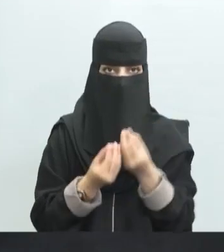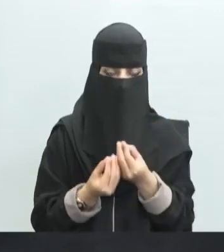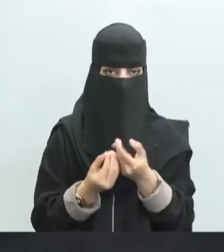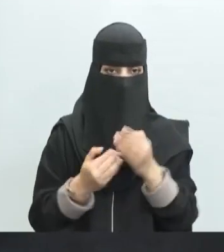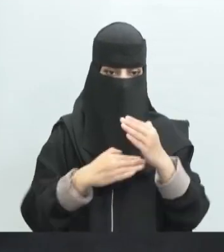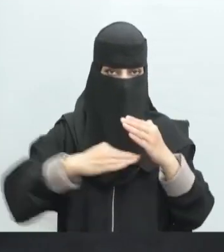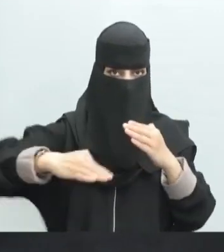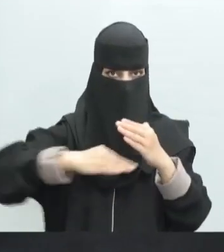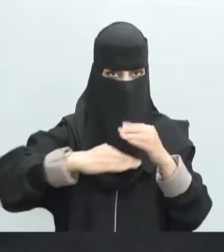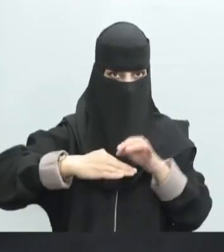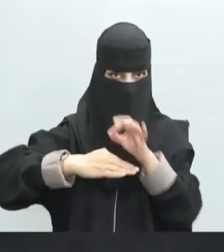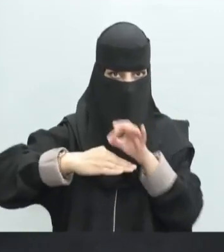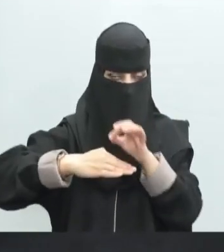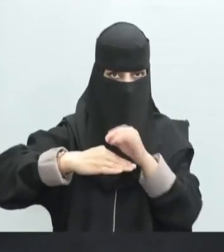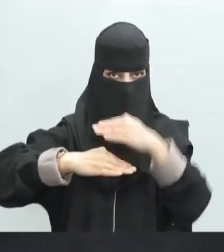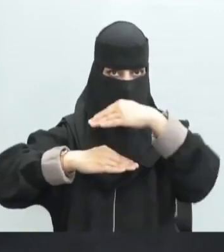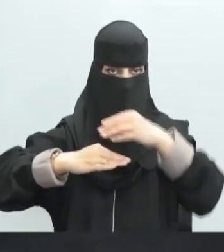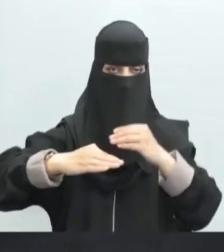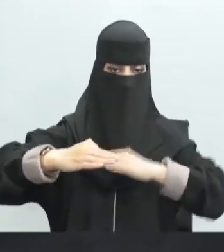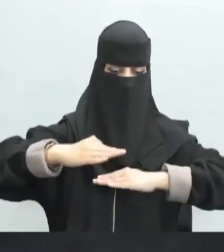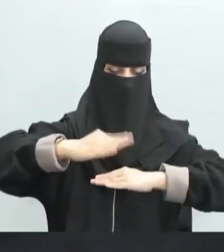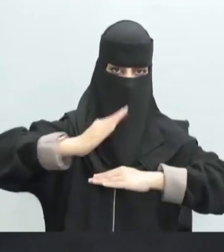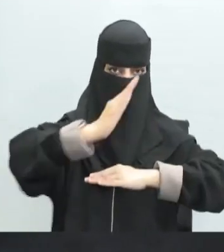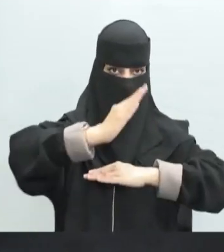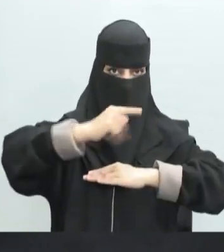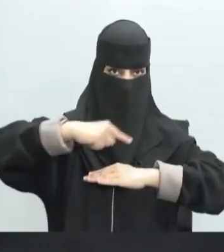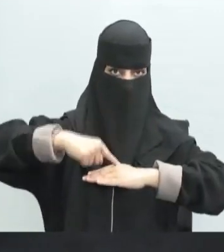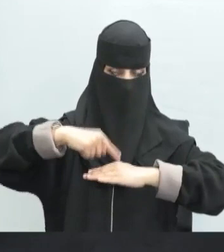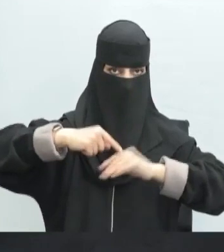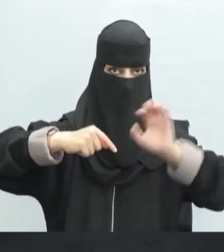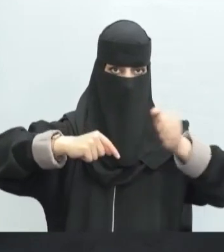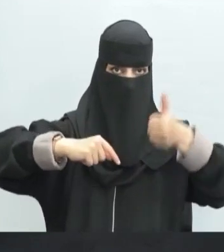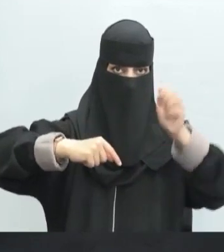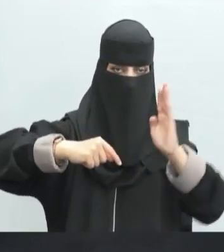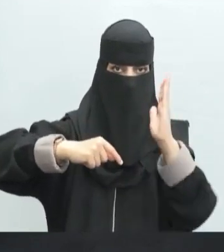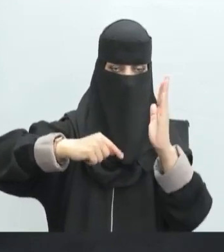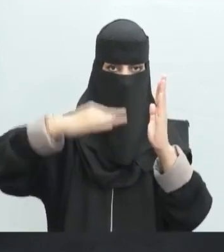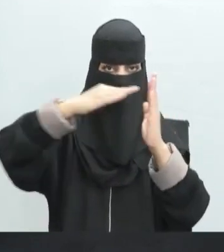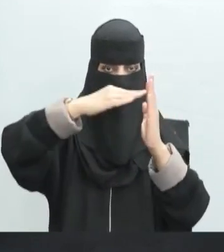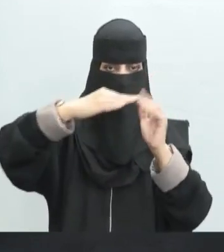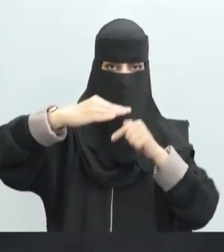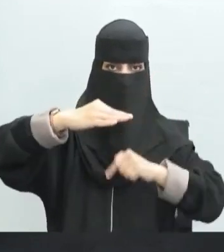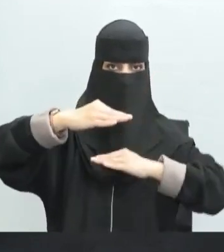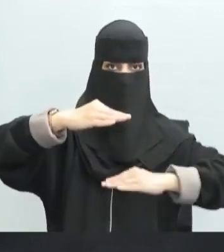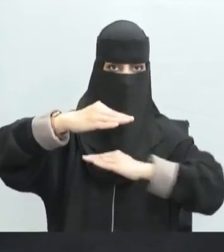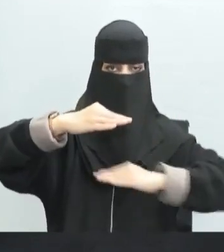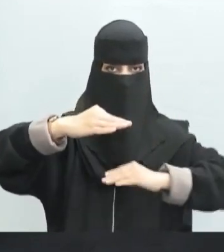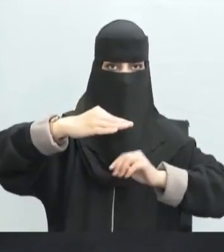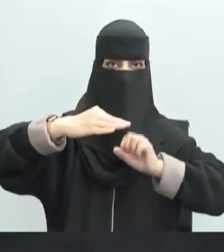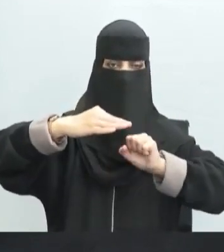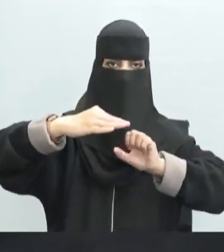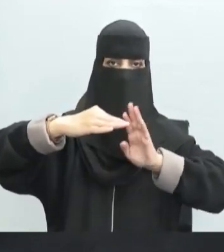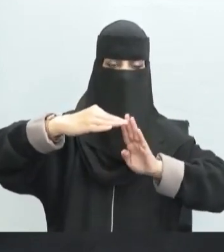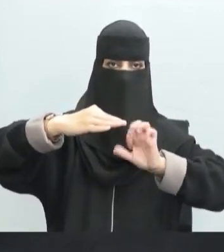الضلع المجاور على الوتر اذا الساين تعطيني المقابل على الوتر والكوساين المجاور على